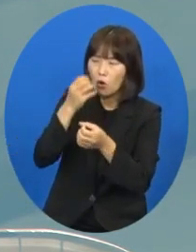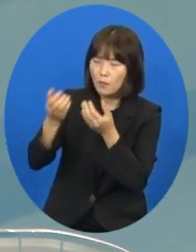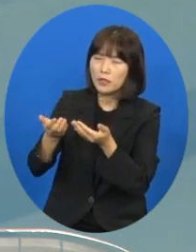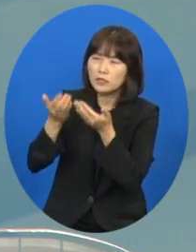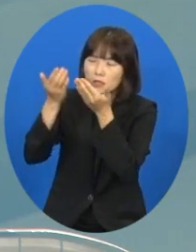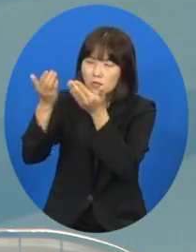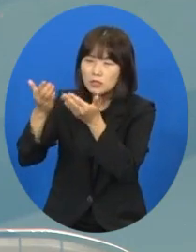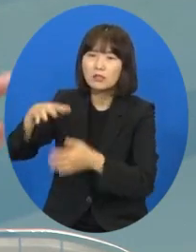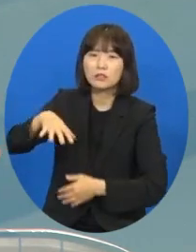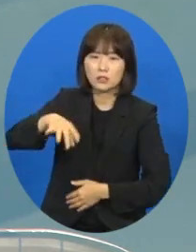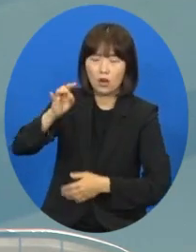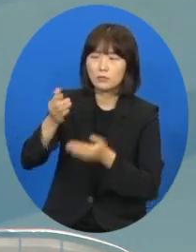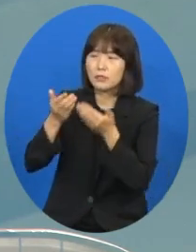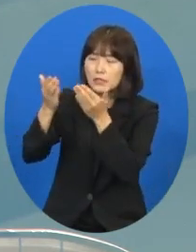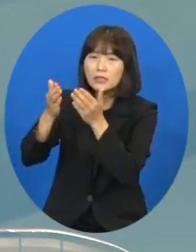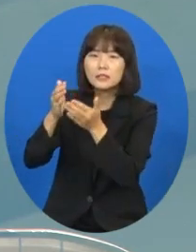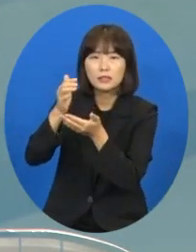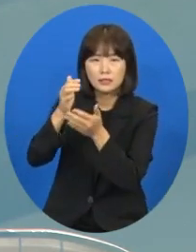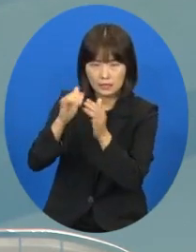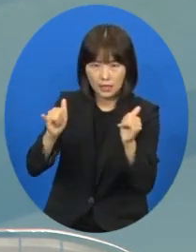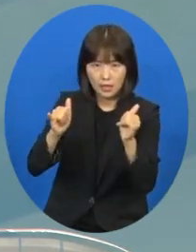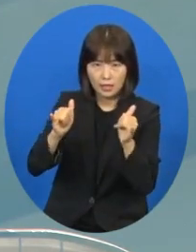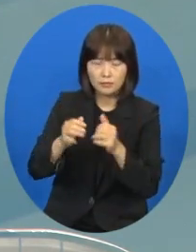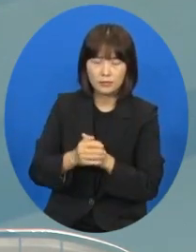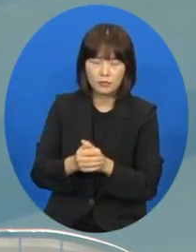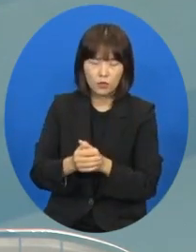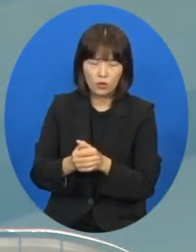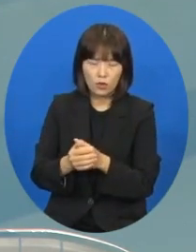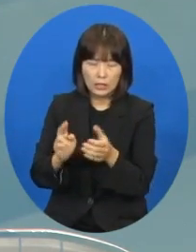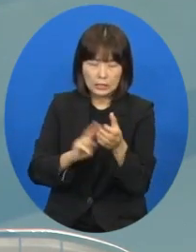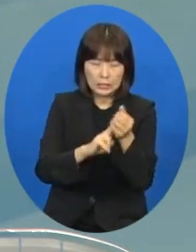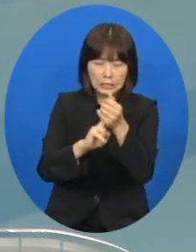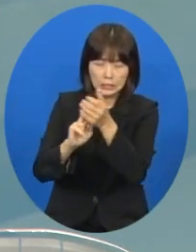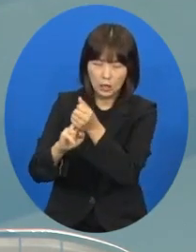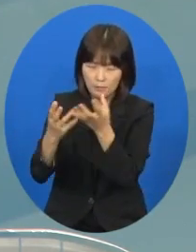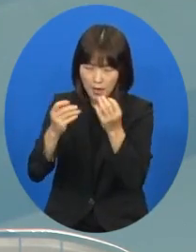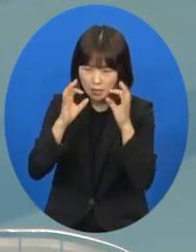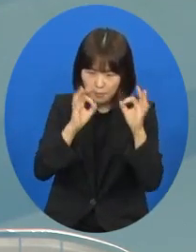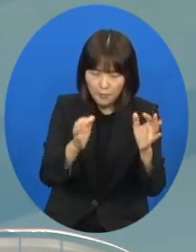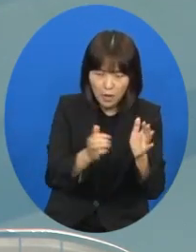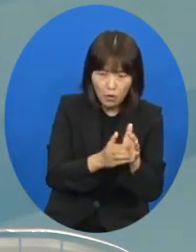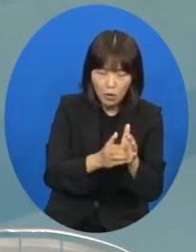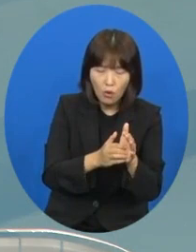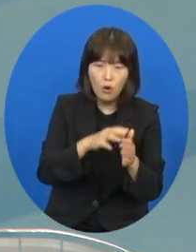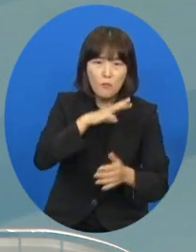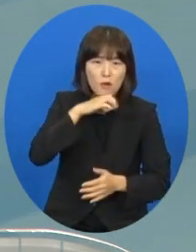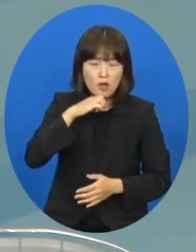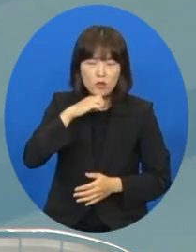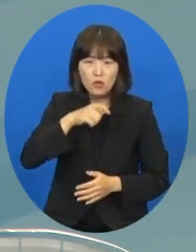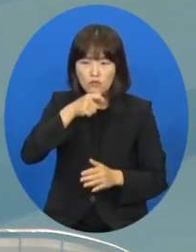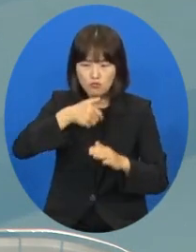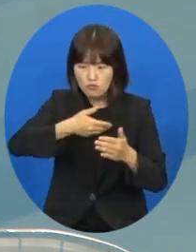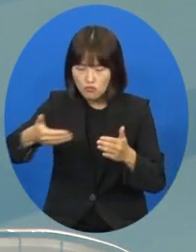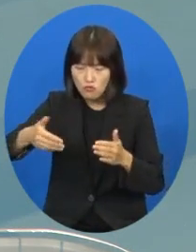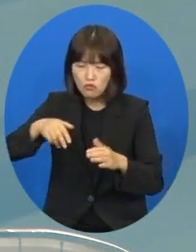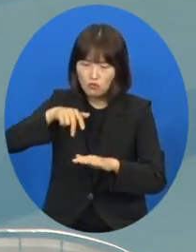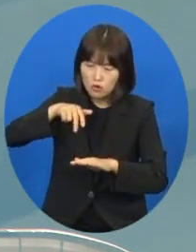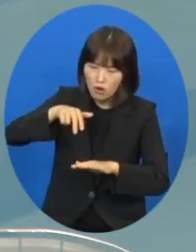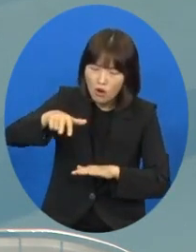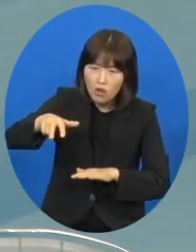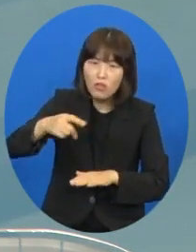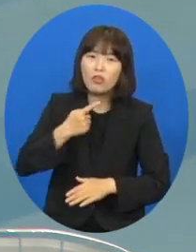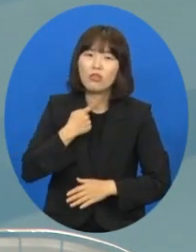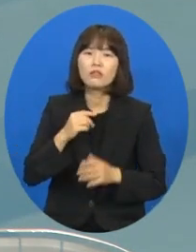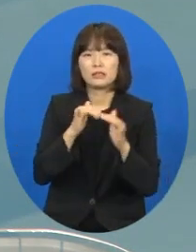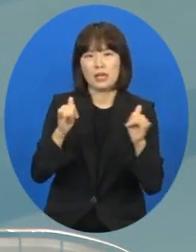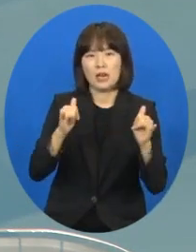했고 그 많은 기적을 보았고 베드로 자신도 물 위를 걸었고 이랬던 사람이